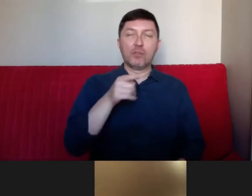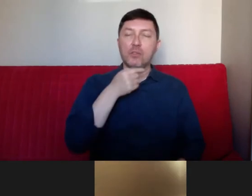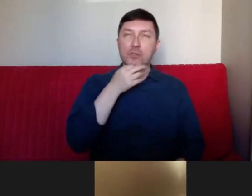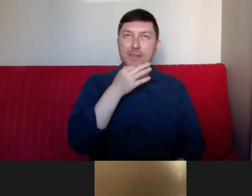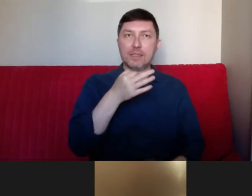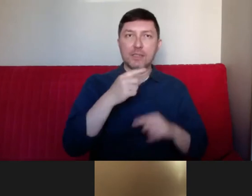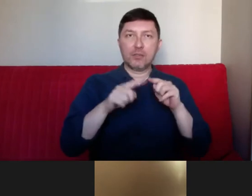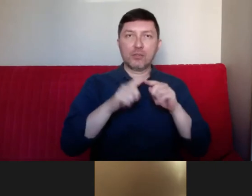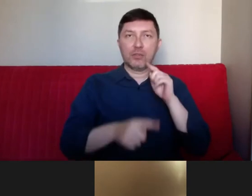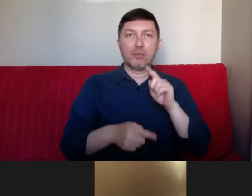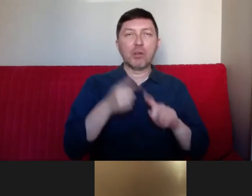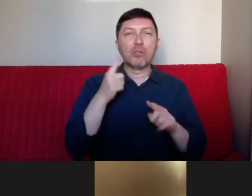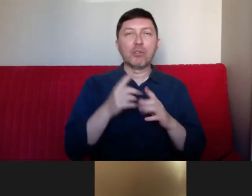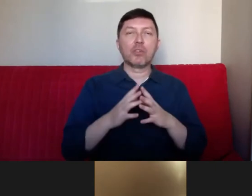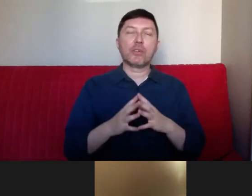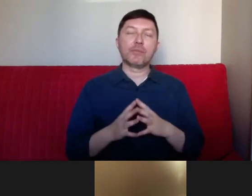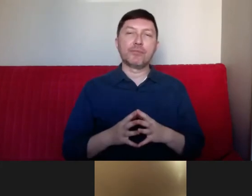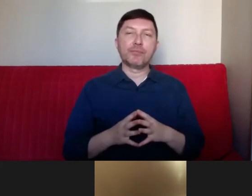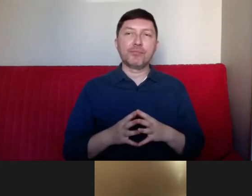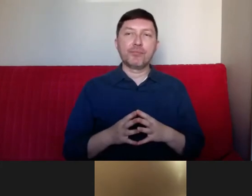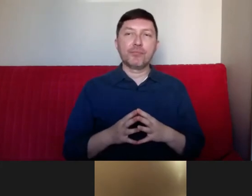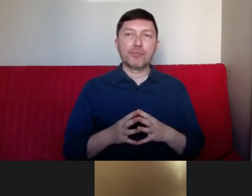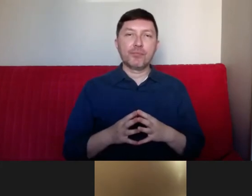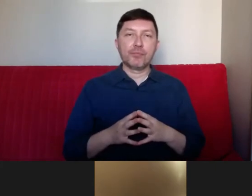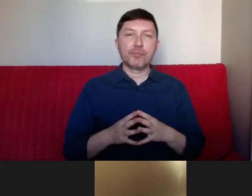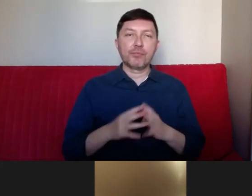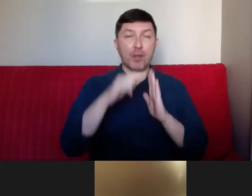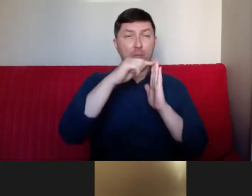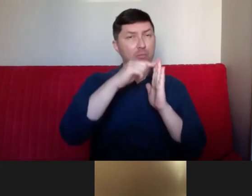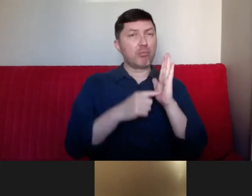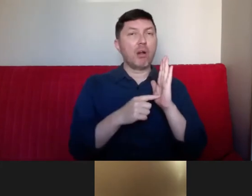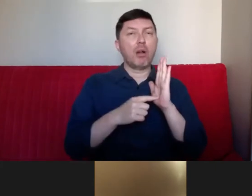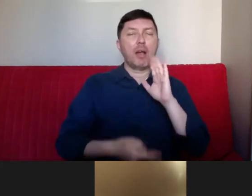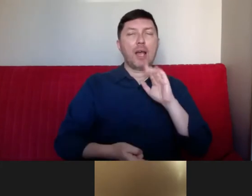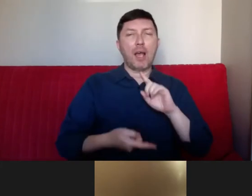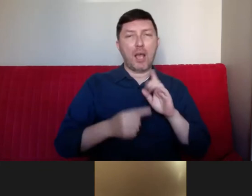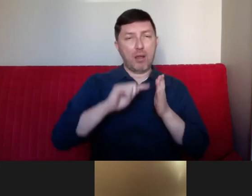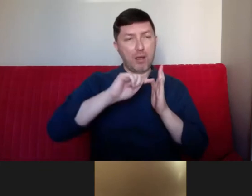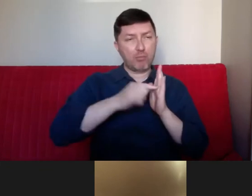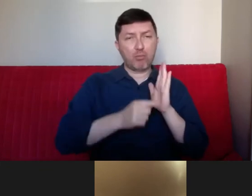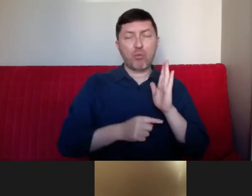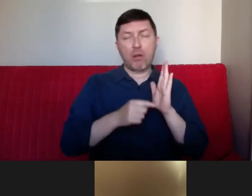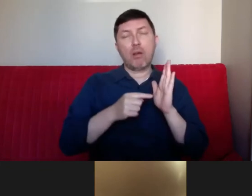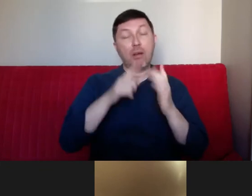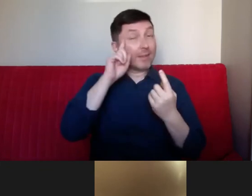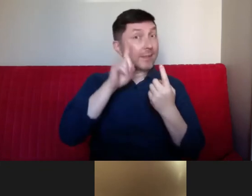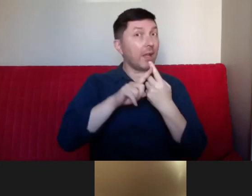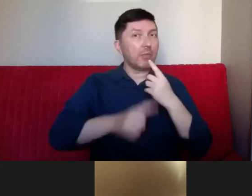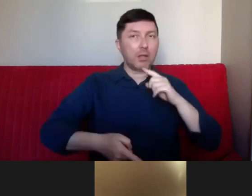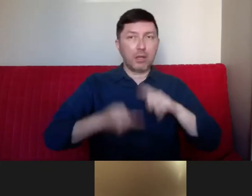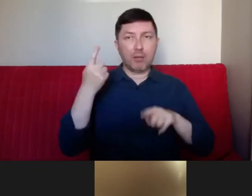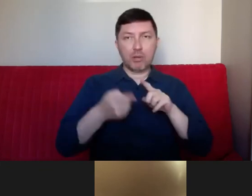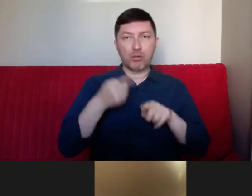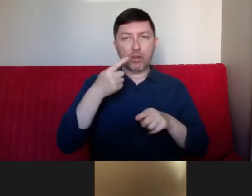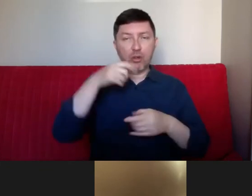What are the main points of our project, that it's going to an end